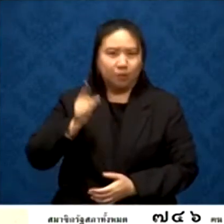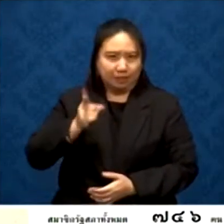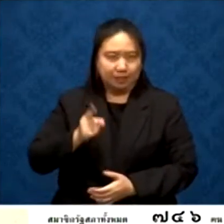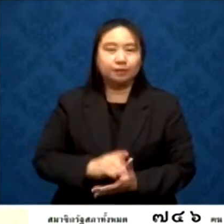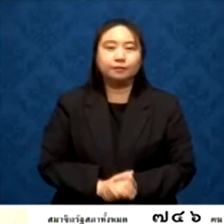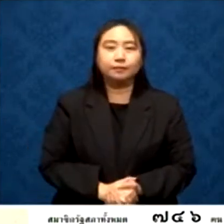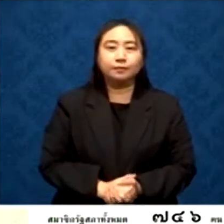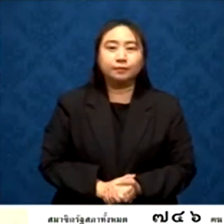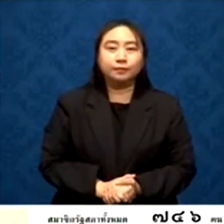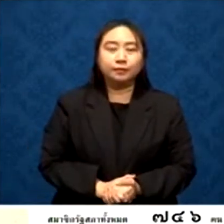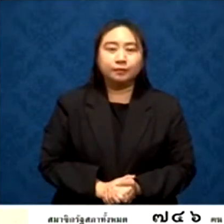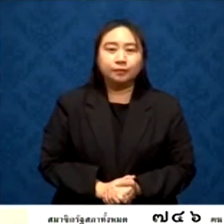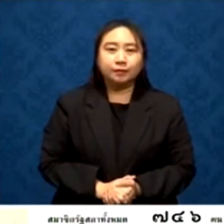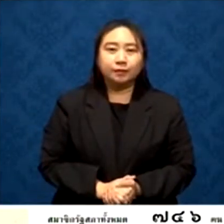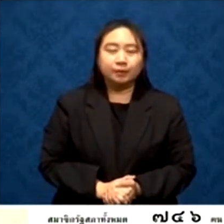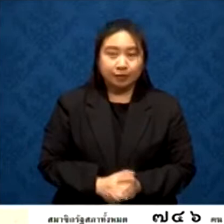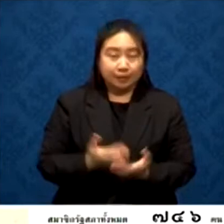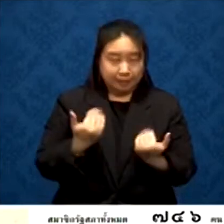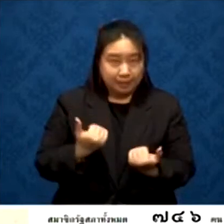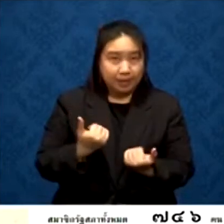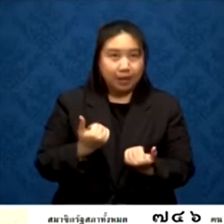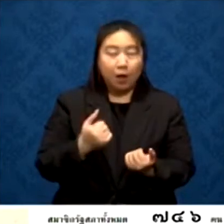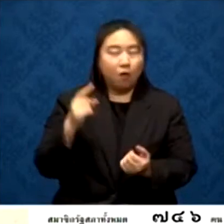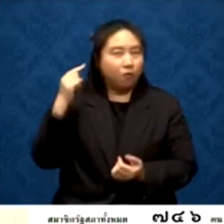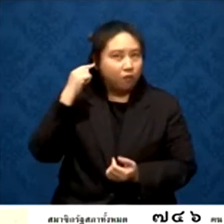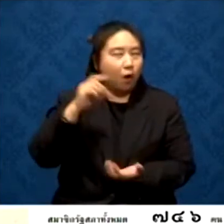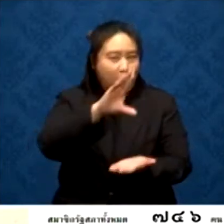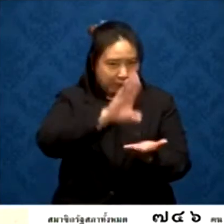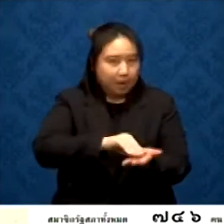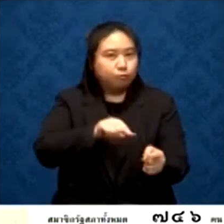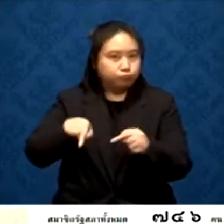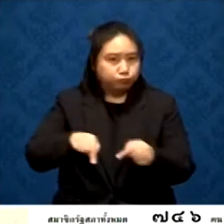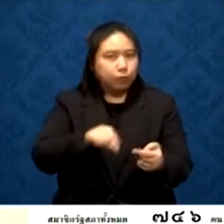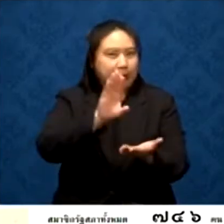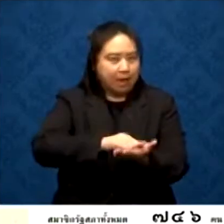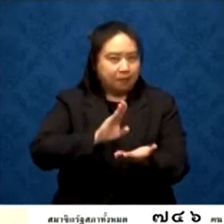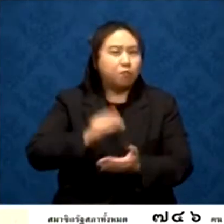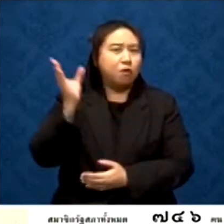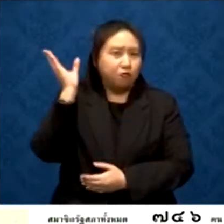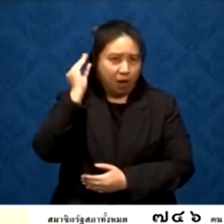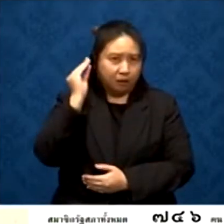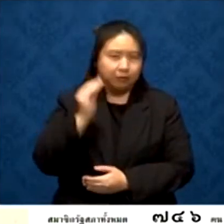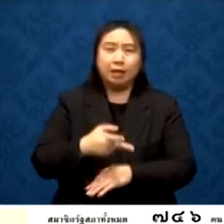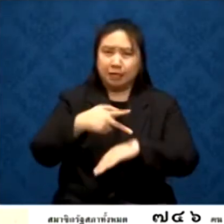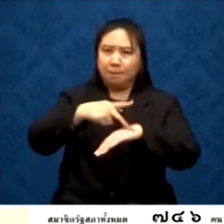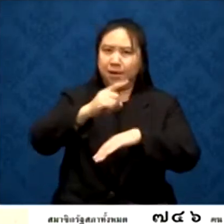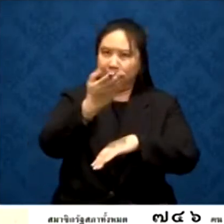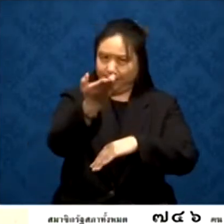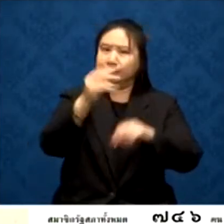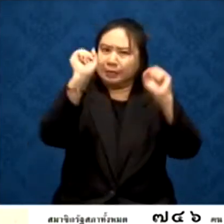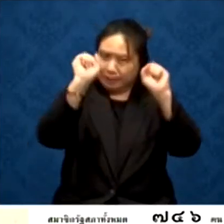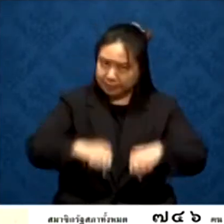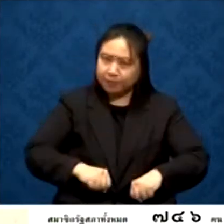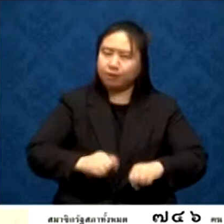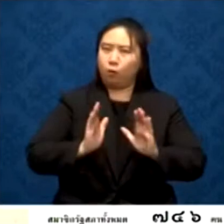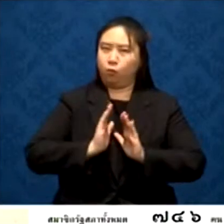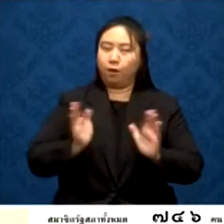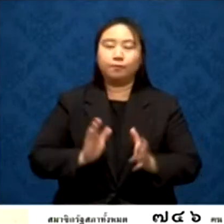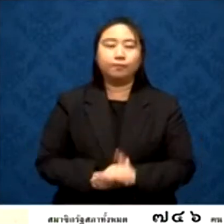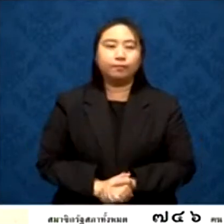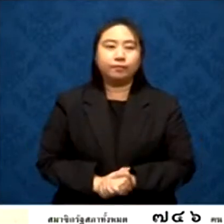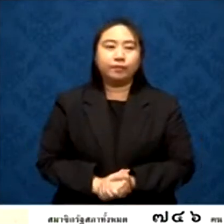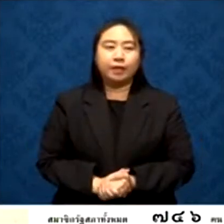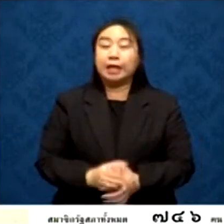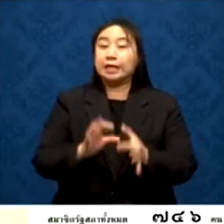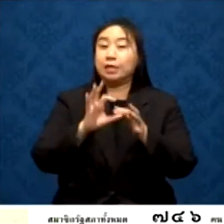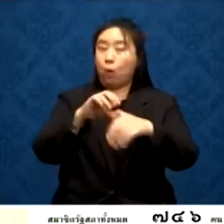งๆนี่อัดเทปเลยท่านประธานอัดเทปไปฟัง ครับ ท่านประธานนะวินิจฉัยด้วยครับขอบคุณครับ คือเรื่องเวลานะครับ